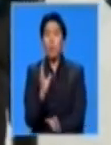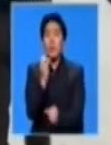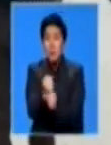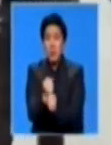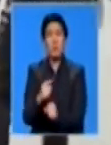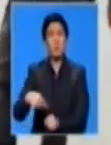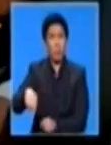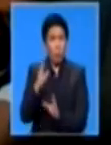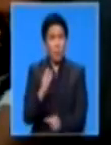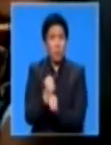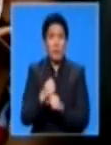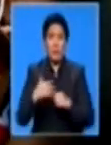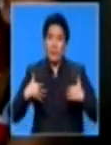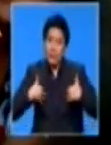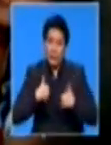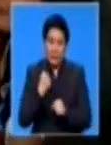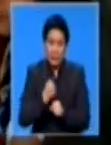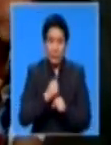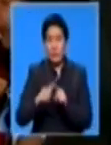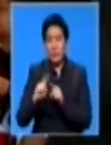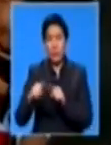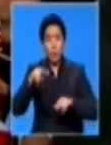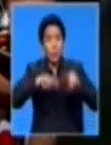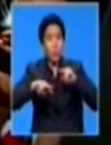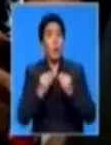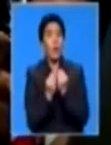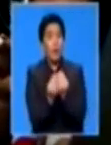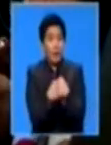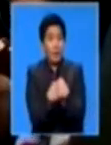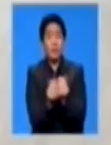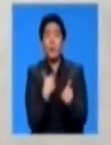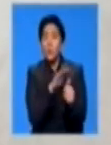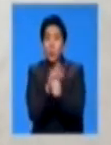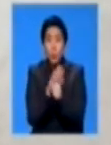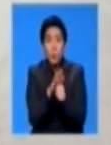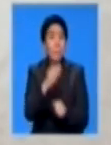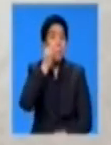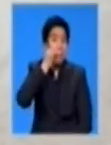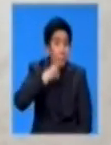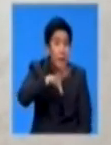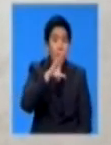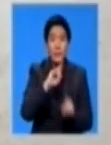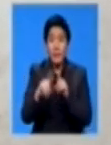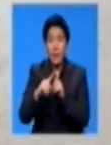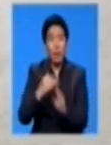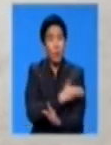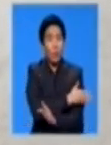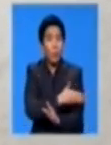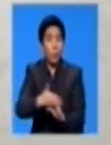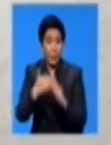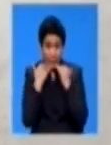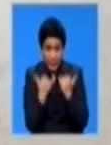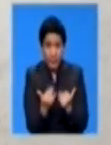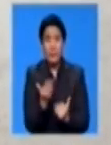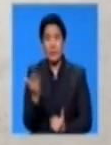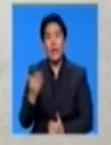ขาก็ปฏิบัติหน้าที่ทำงานในการดูแลท่านอำนวยความสะดวกท่านในช่วงปีใหม่แล้ววันหยุดราชการมาโดยตลอดนะครับเขา